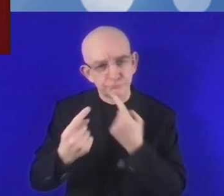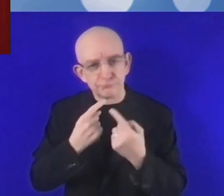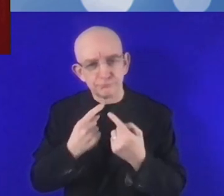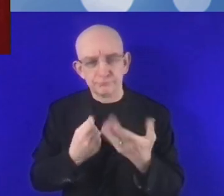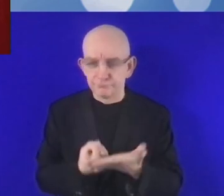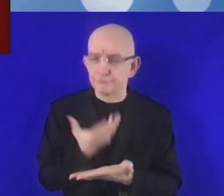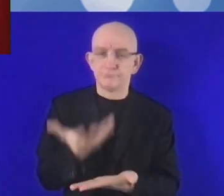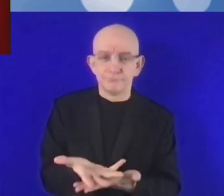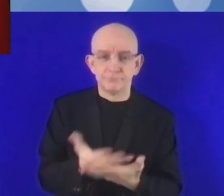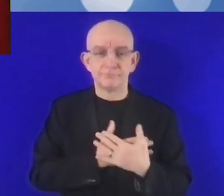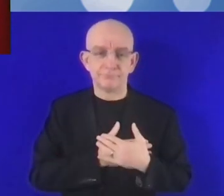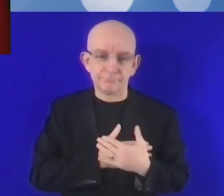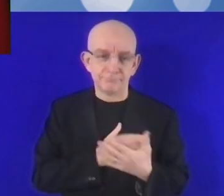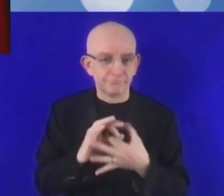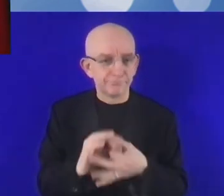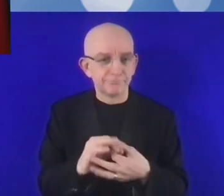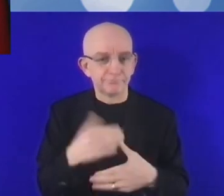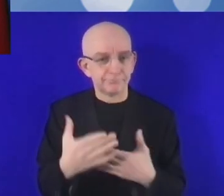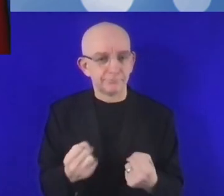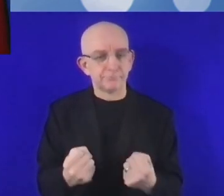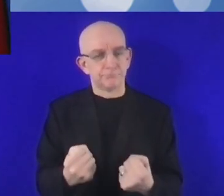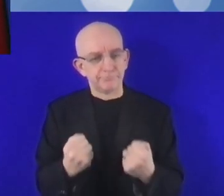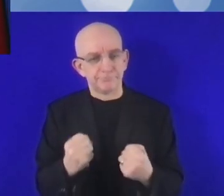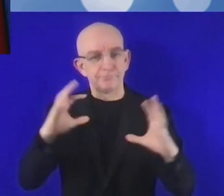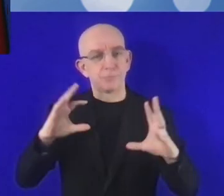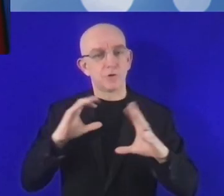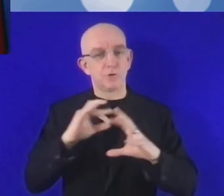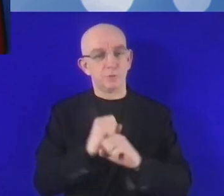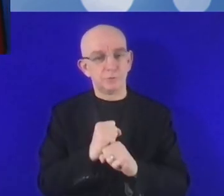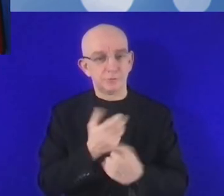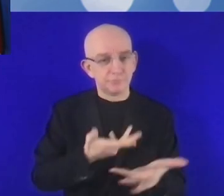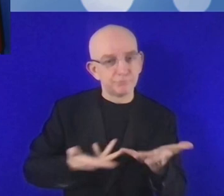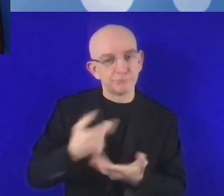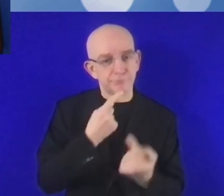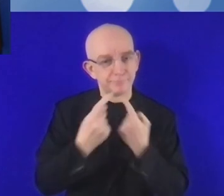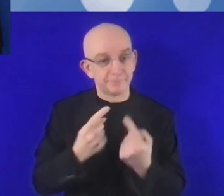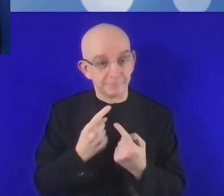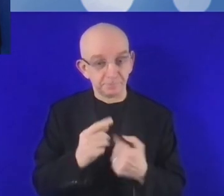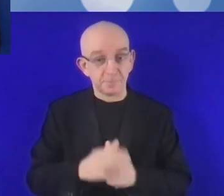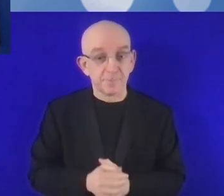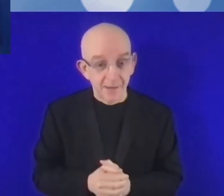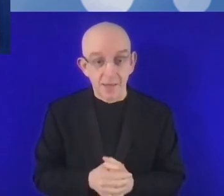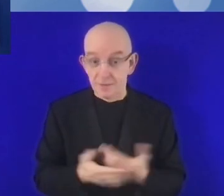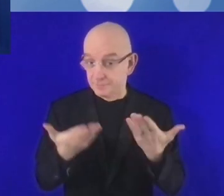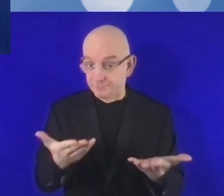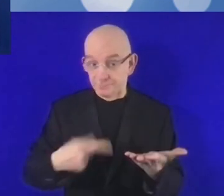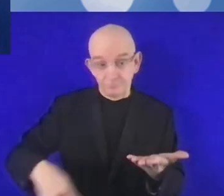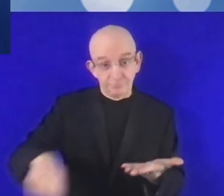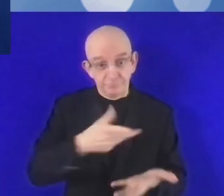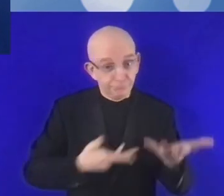плодотворной интеллектуальной работы, плодотворных и страстных дискуссий, а также смелых